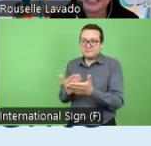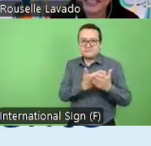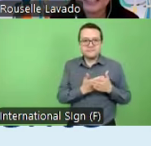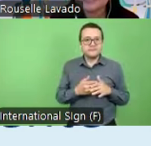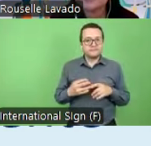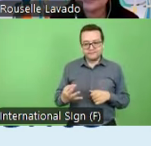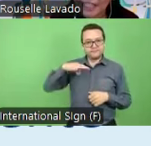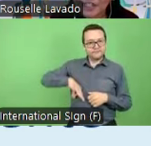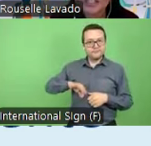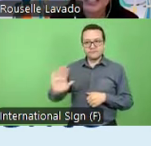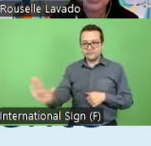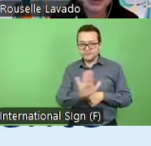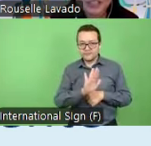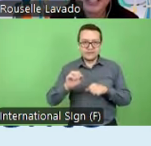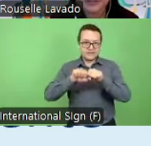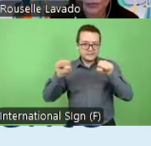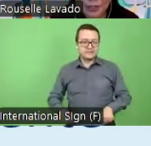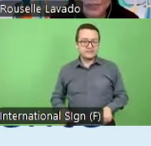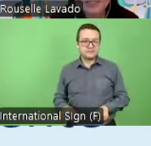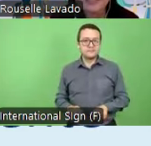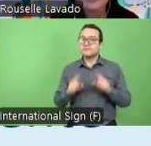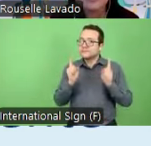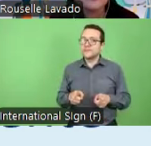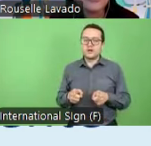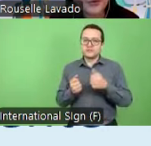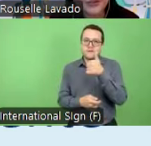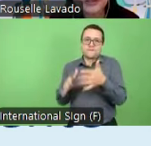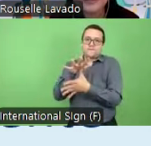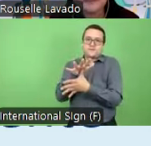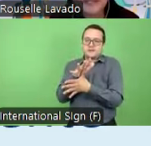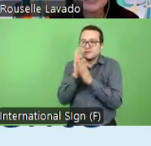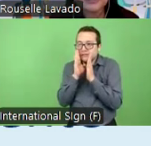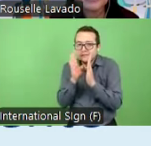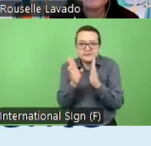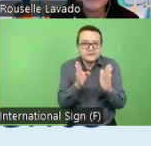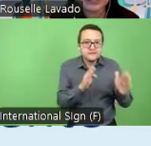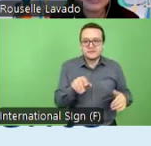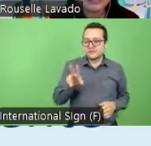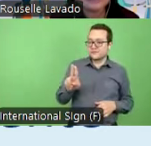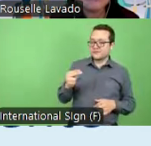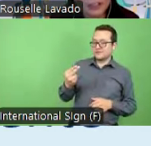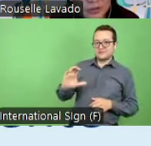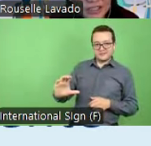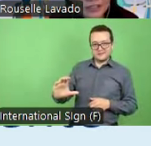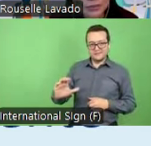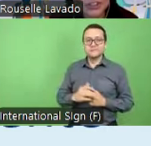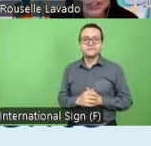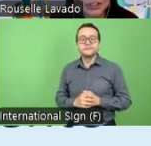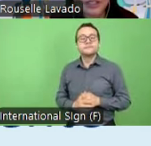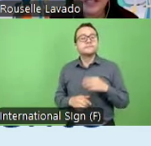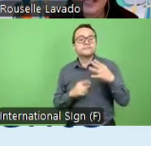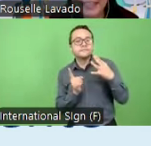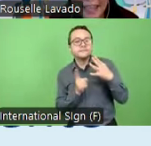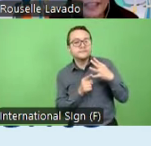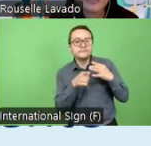système. Les systèmes doivent être prioritaires car c'est la base aux réformes. Quatrièmement,